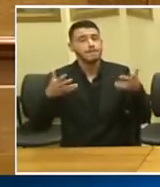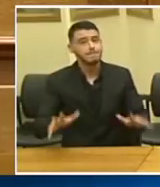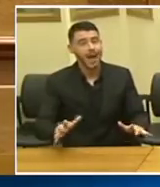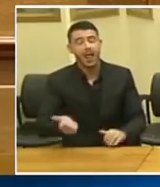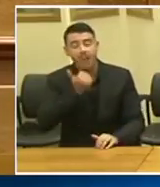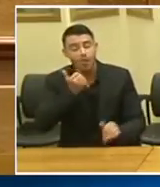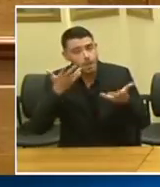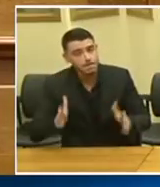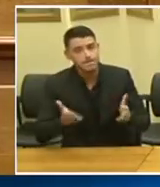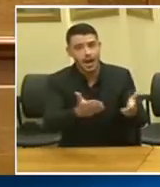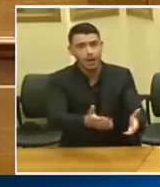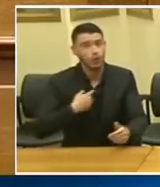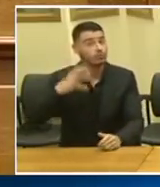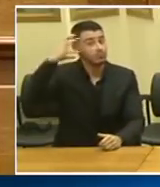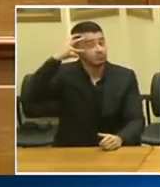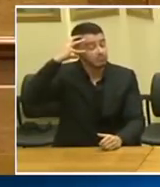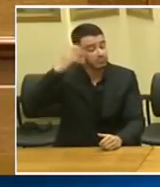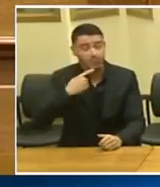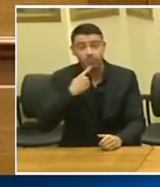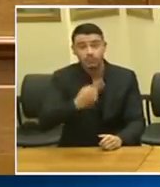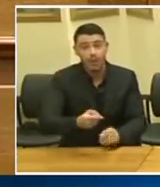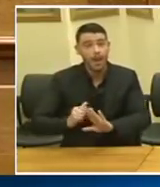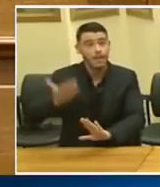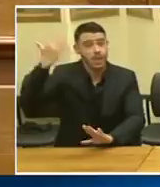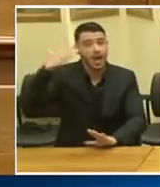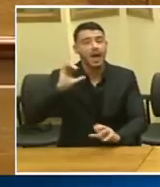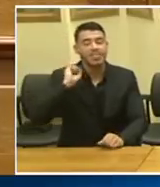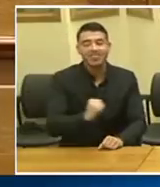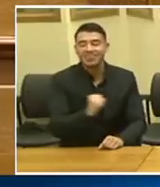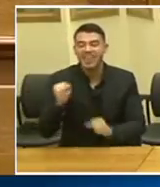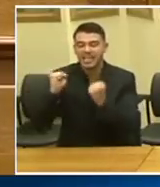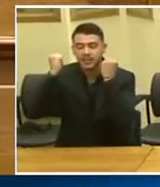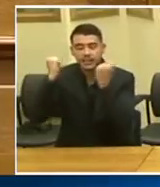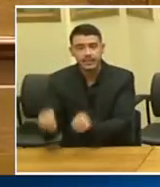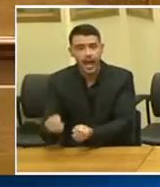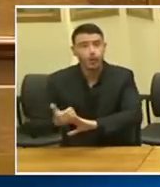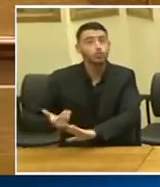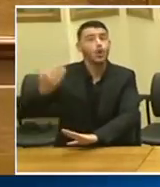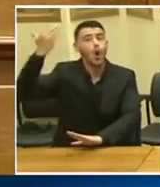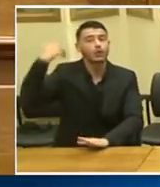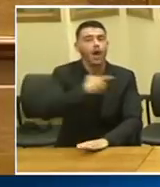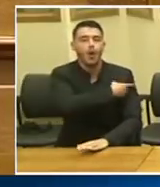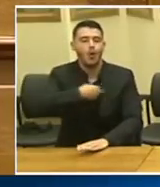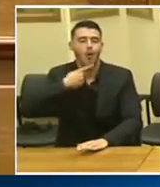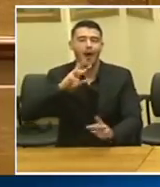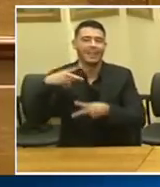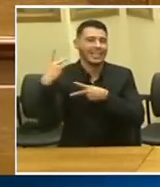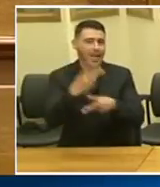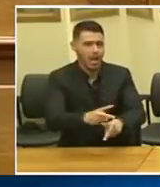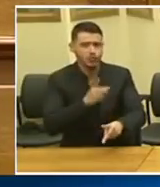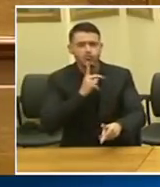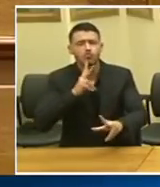Σας θυμίζω λεκτικά τοπήματα, ακροδεξιά ολισθήματα του τότε αρχηγού σας που έλεγε ότι τις πόλεις μας τις έχουν